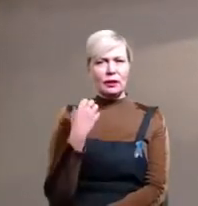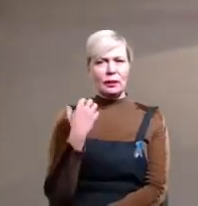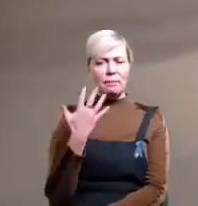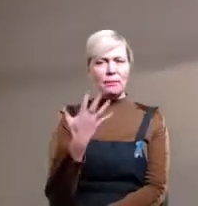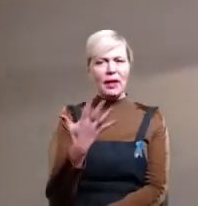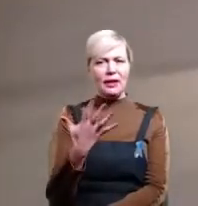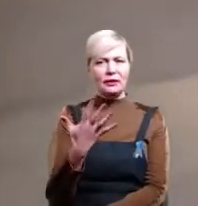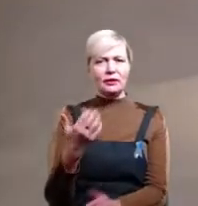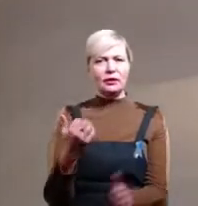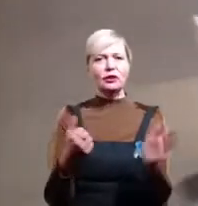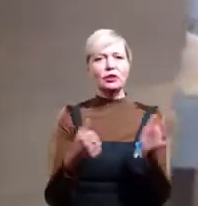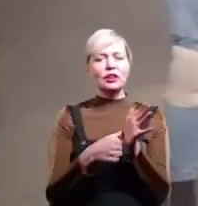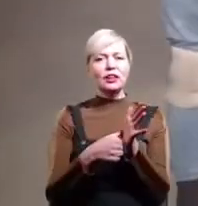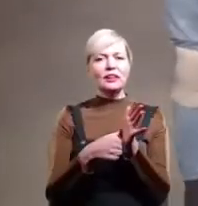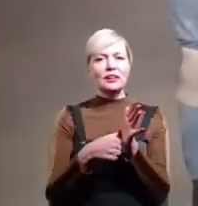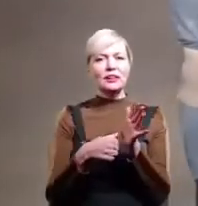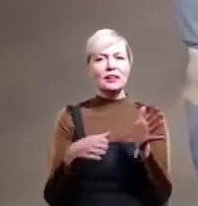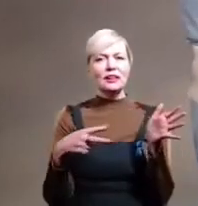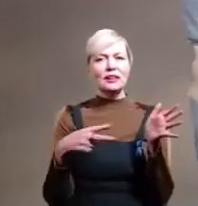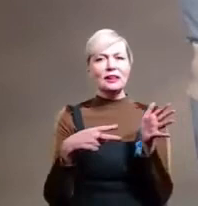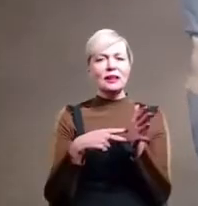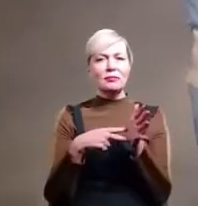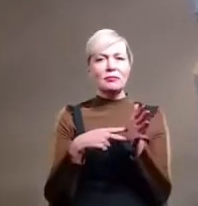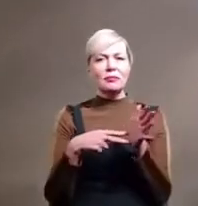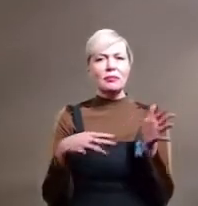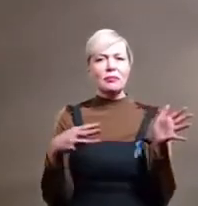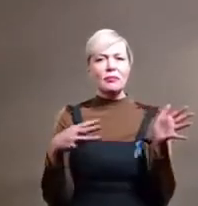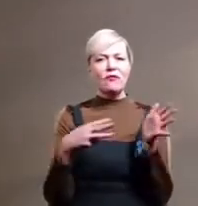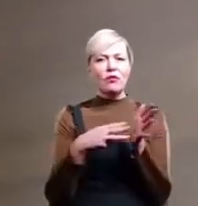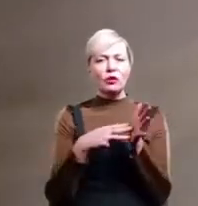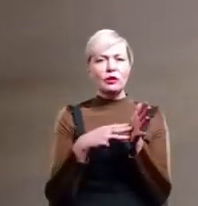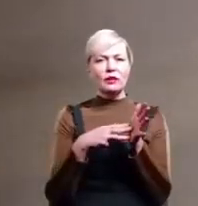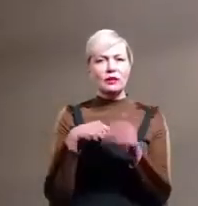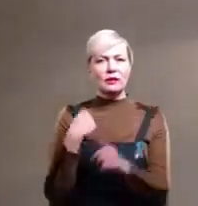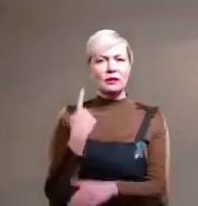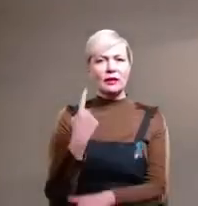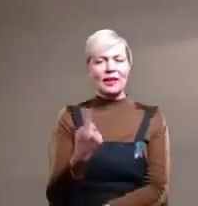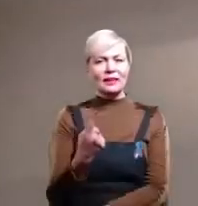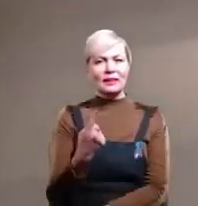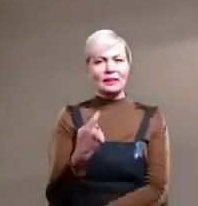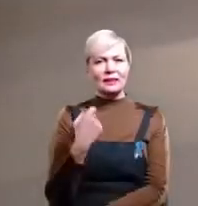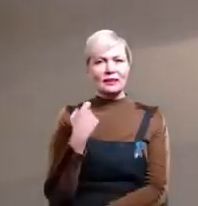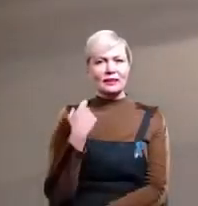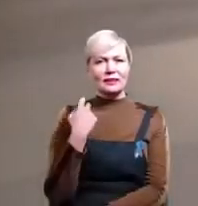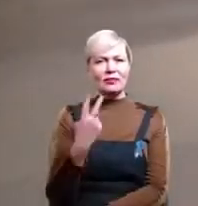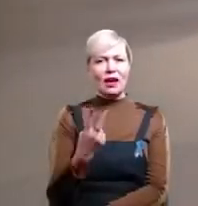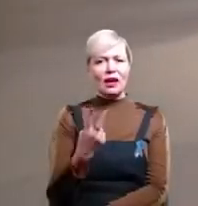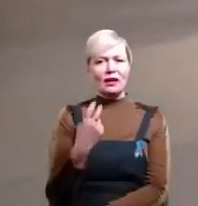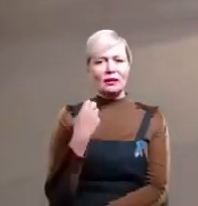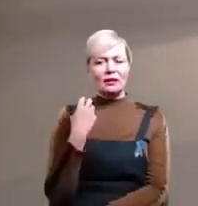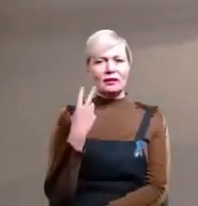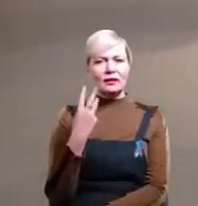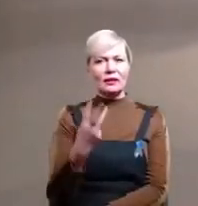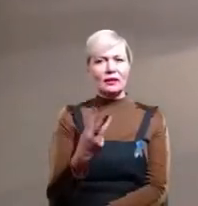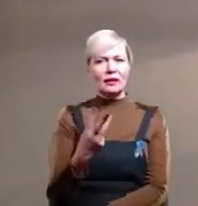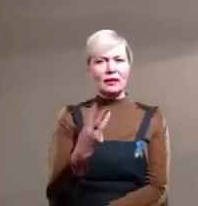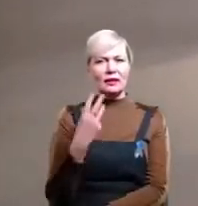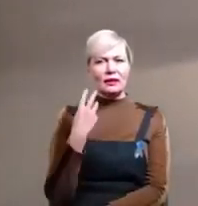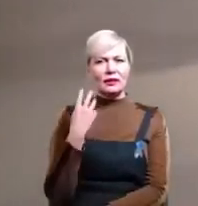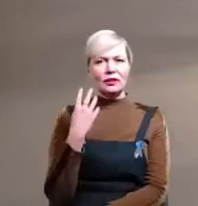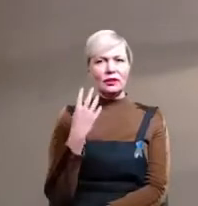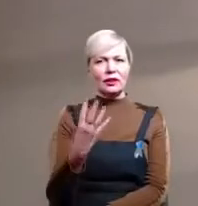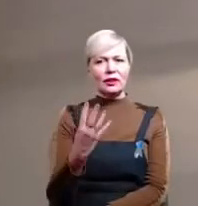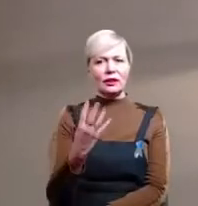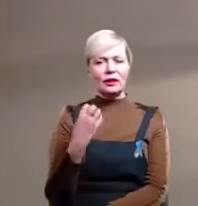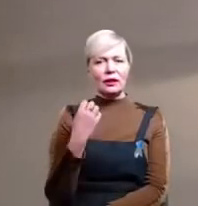восемь, раз, два, четыре, пять, шесть, семь, восемь, раз, два, три, четыре, пять, шесть,